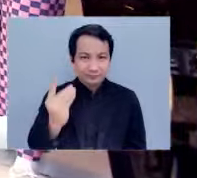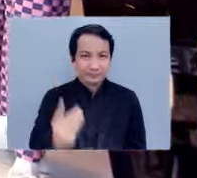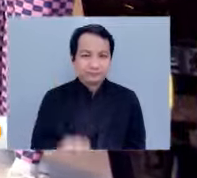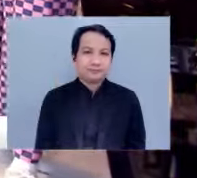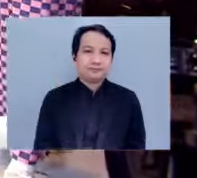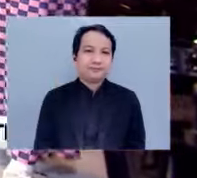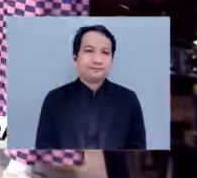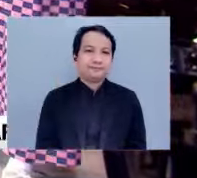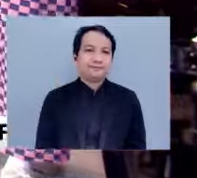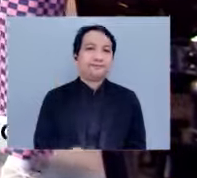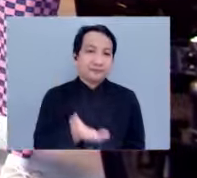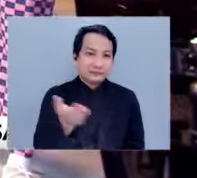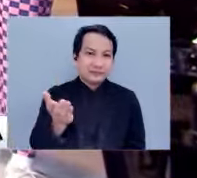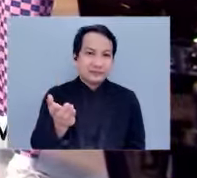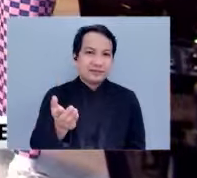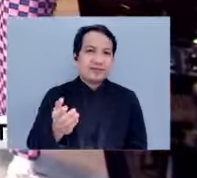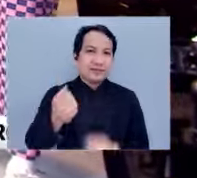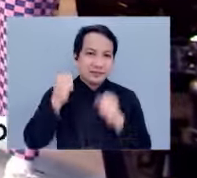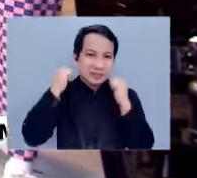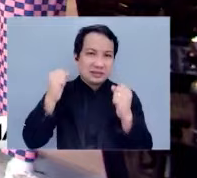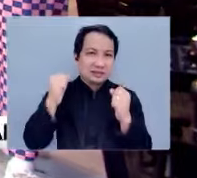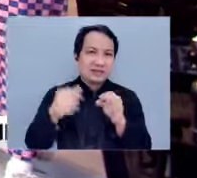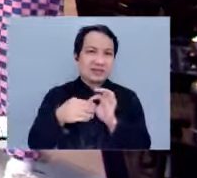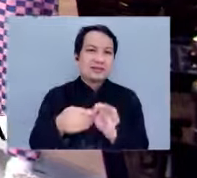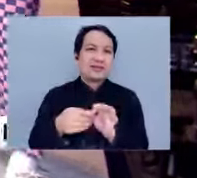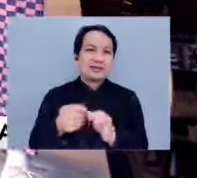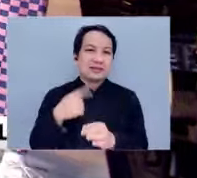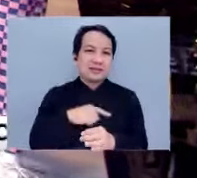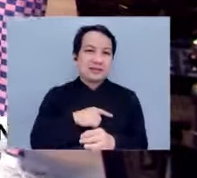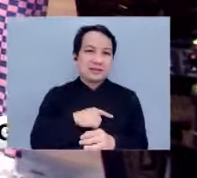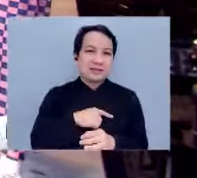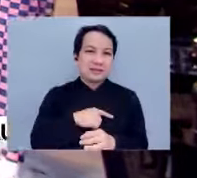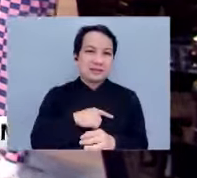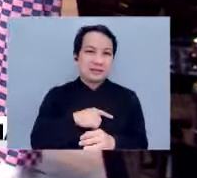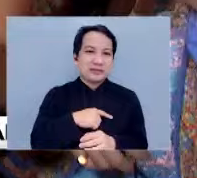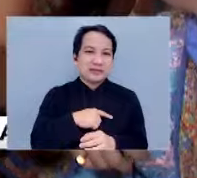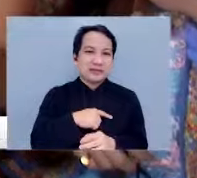on! Courage on, Maui! Exactly. Iniintay na talaga ang higit yung